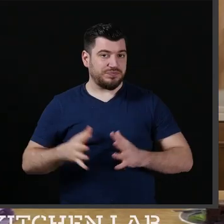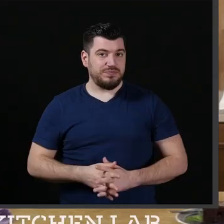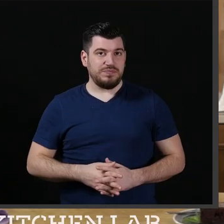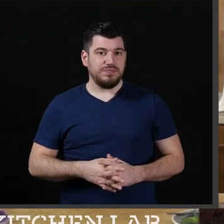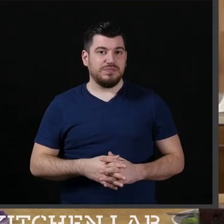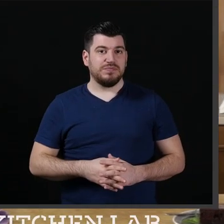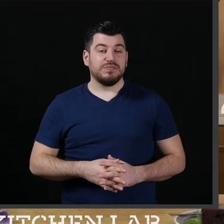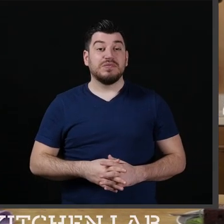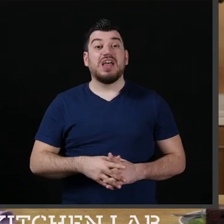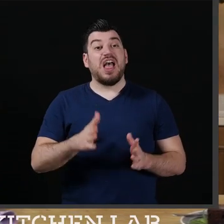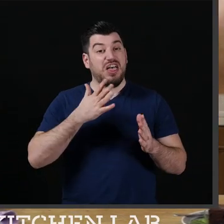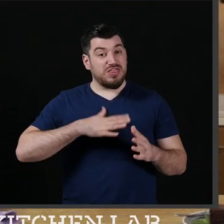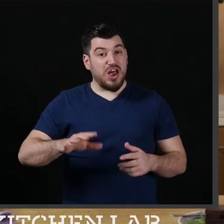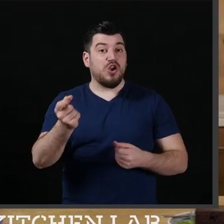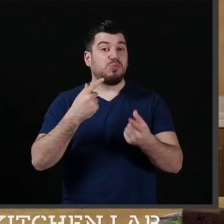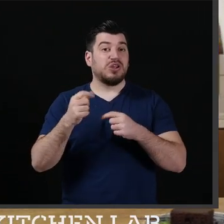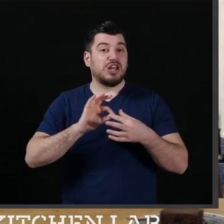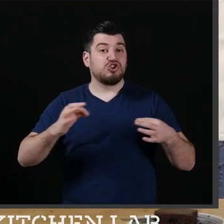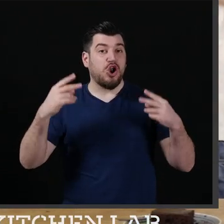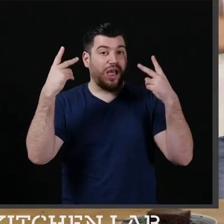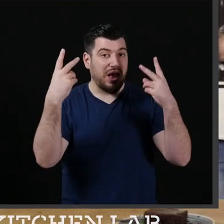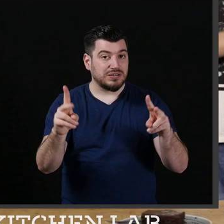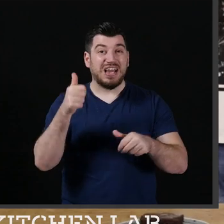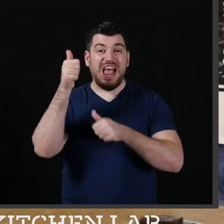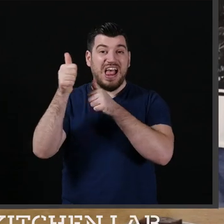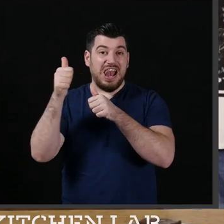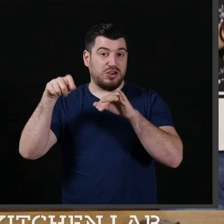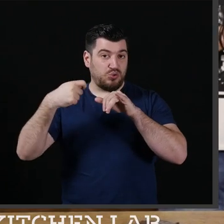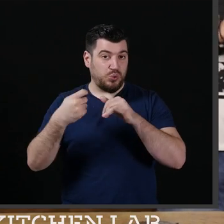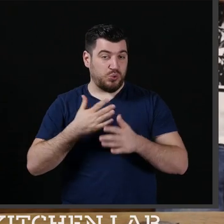από κάτω comment στη συνταγή. Subscribe στο κανάλι. Κάντε και ένα